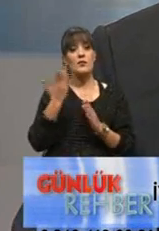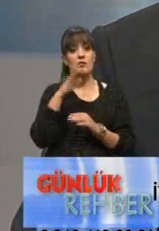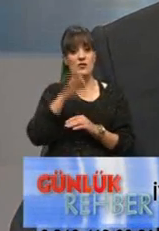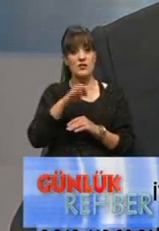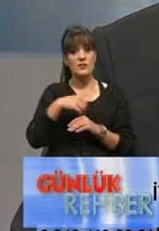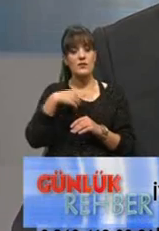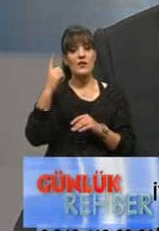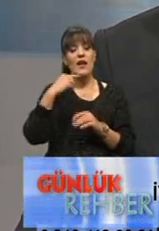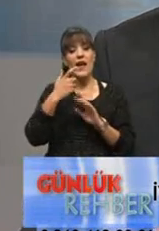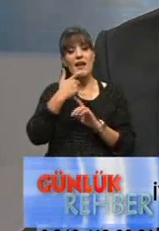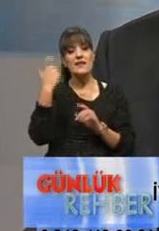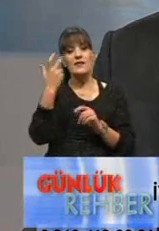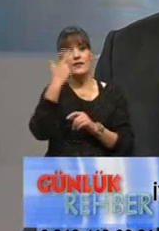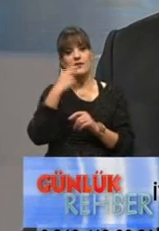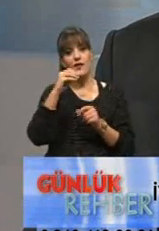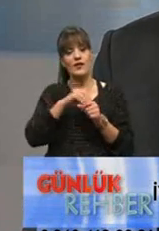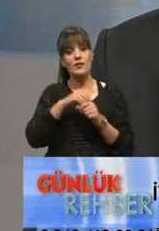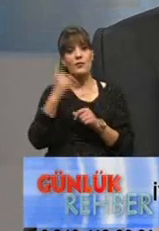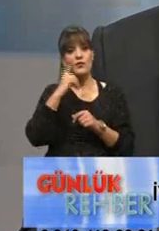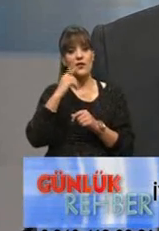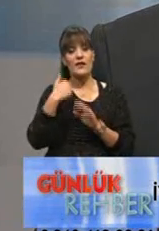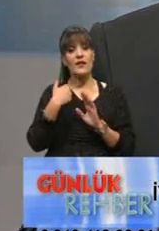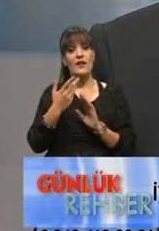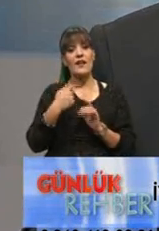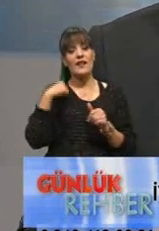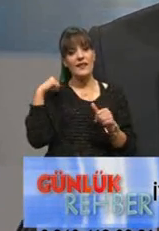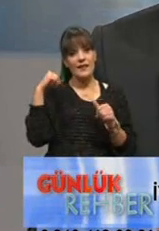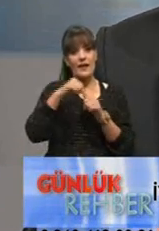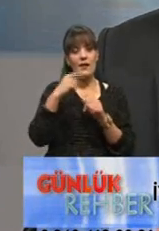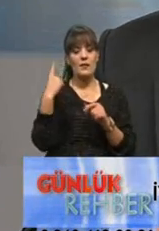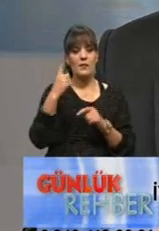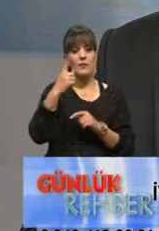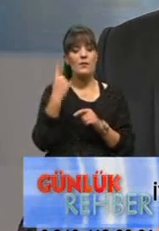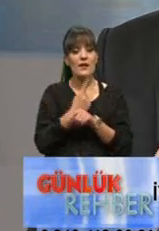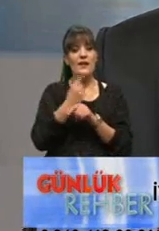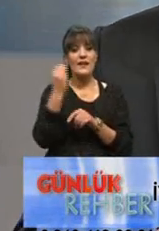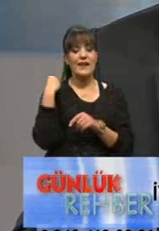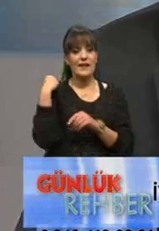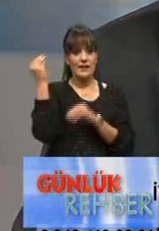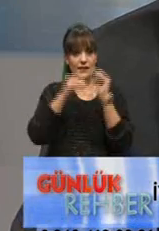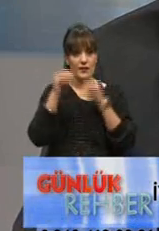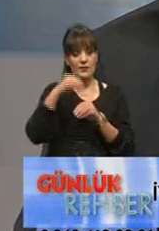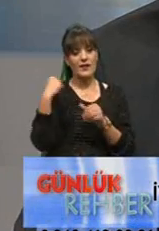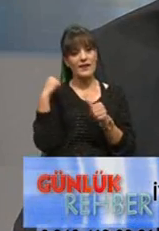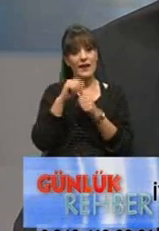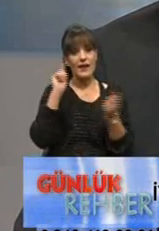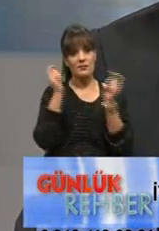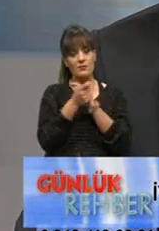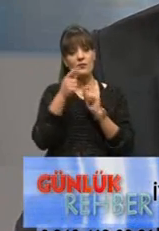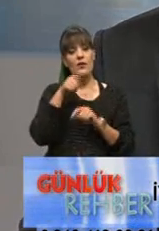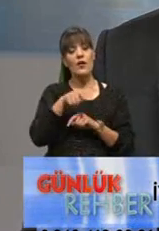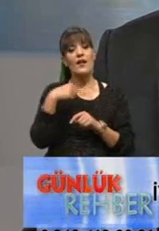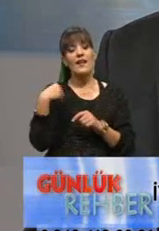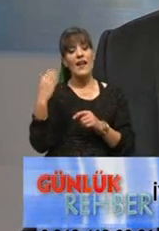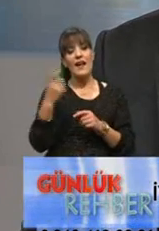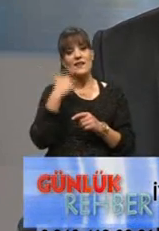zaten coverlar moda. Sürekli cover 80'ler. Yani cover tekrar bir yenilik katmak şarkıya. Tekrar uyarlamak demek. Eski bir şarkıyı